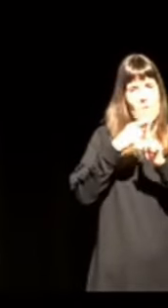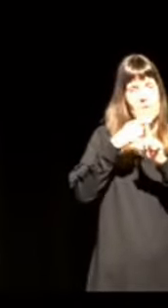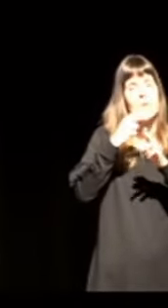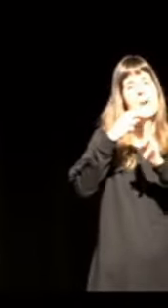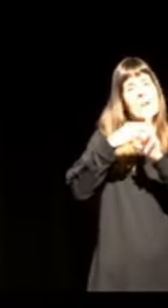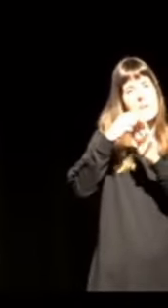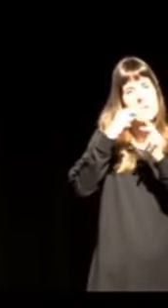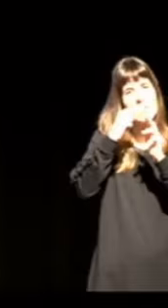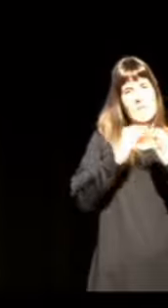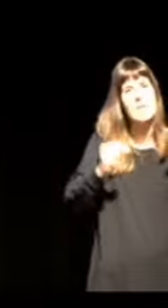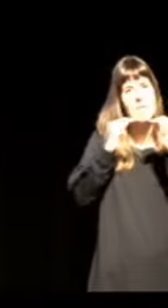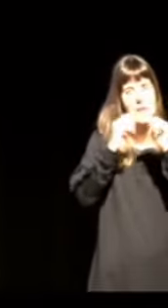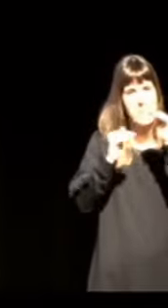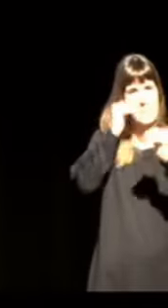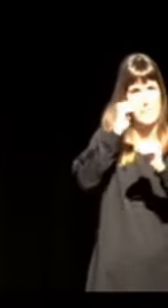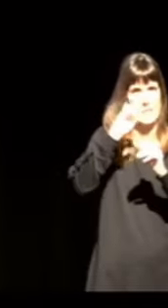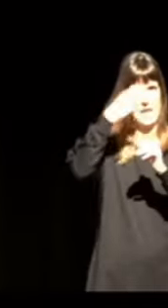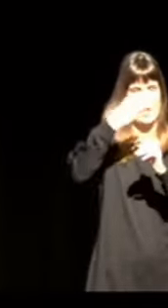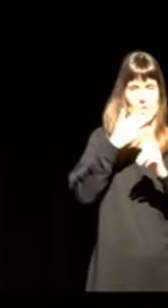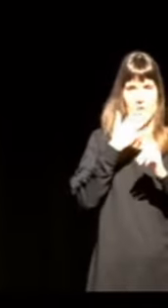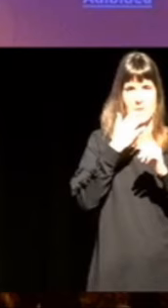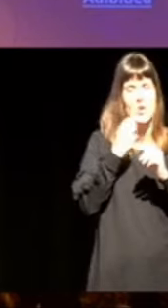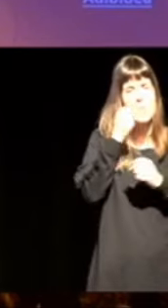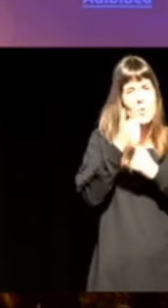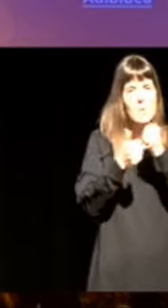Ordun beti bere mamia zer da? Ba,